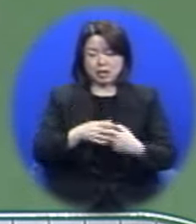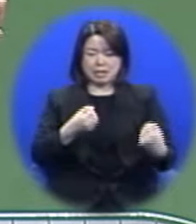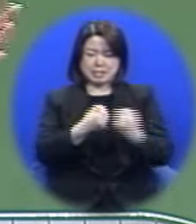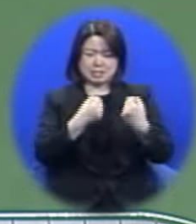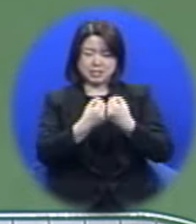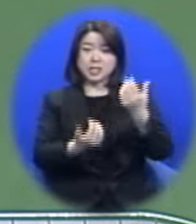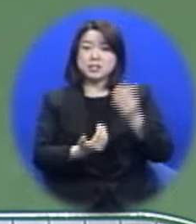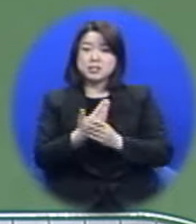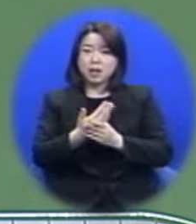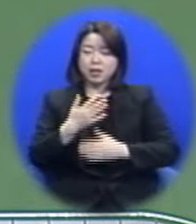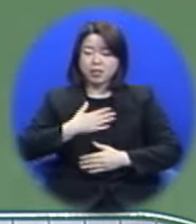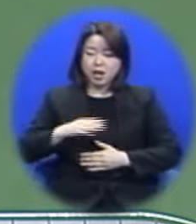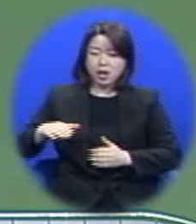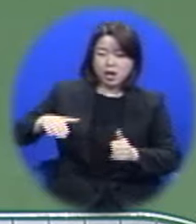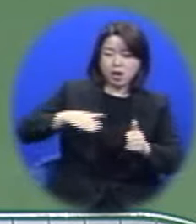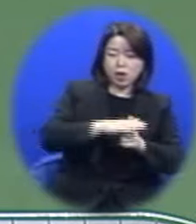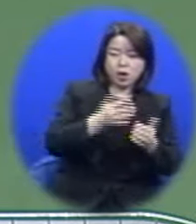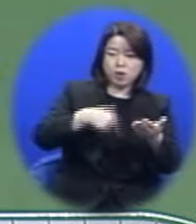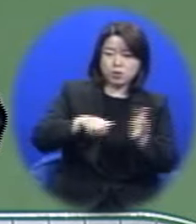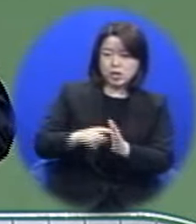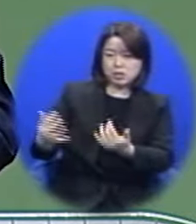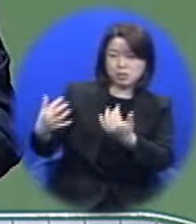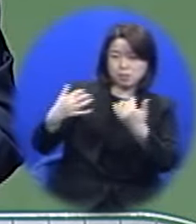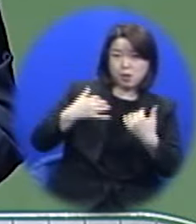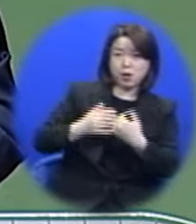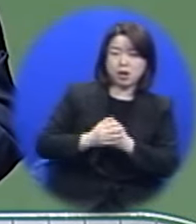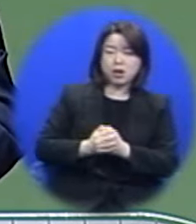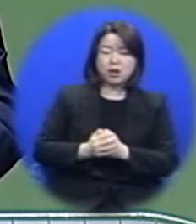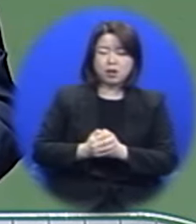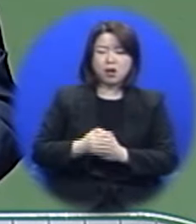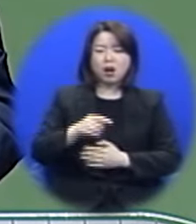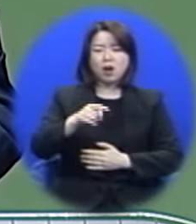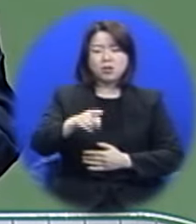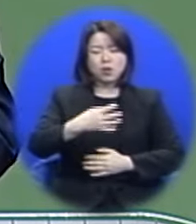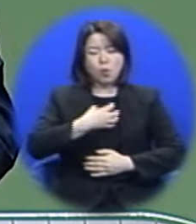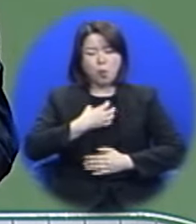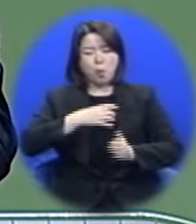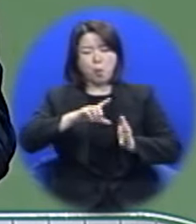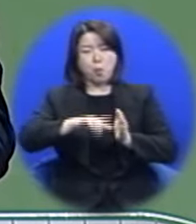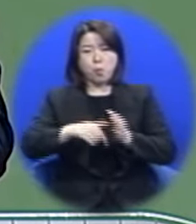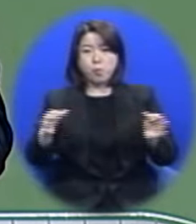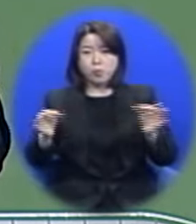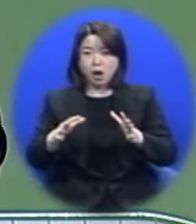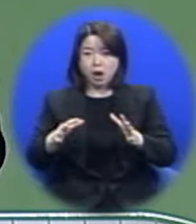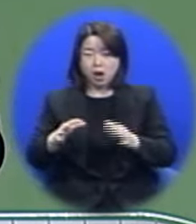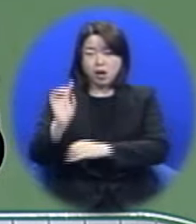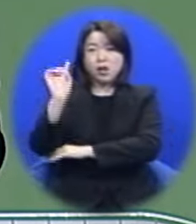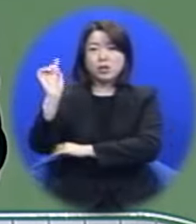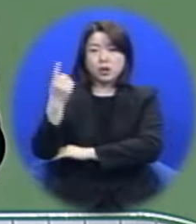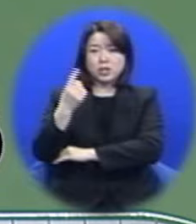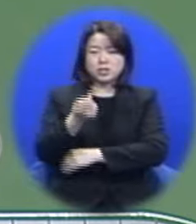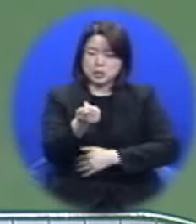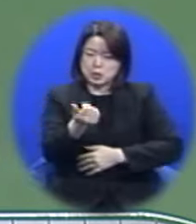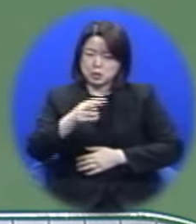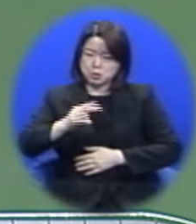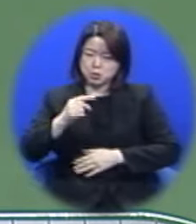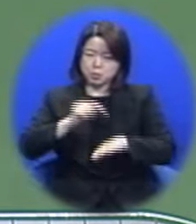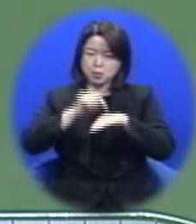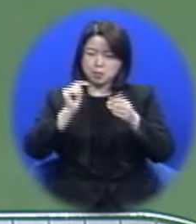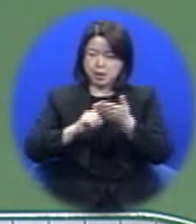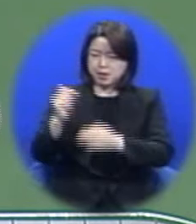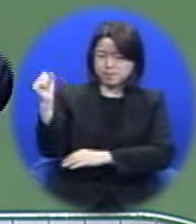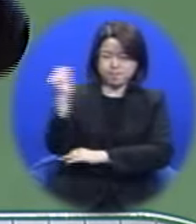자기를 죽이려고 달려듭니다. 이런 절대절명의 순간에 다윗은 조금도 마음이 요동하지